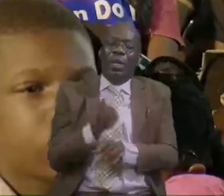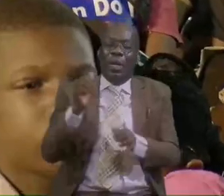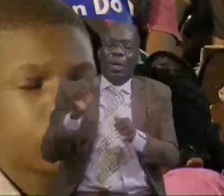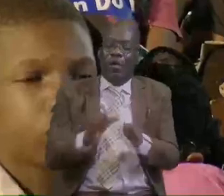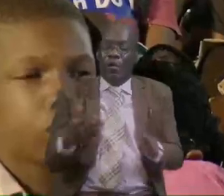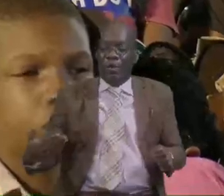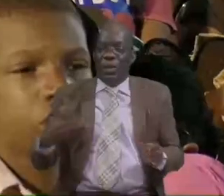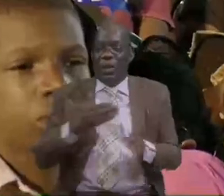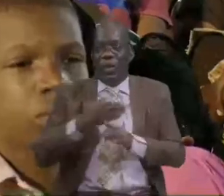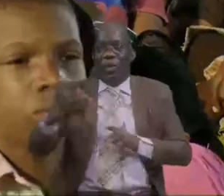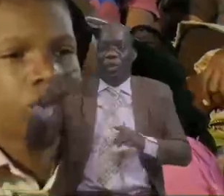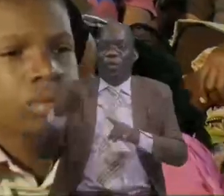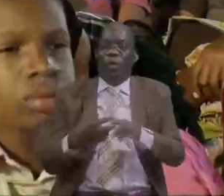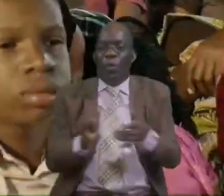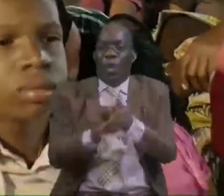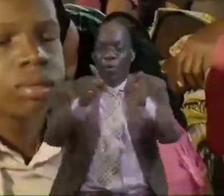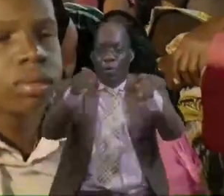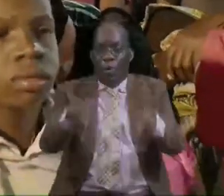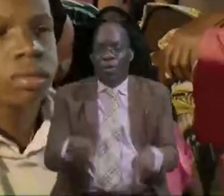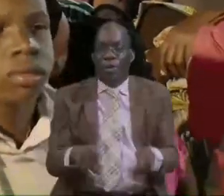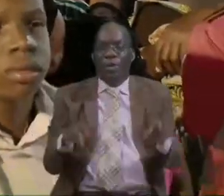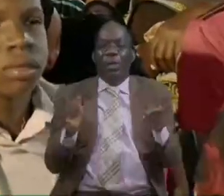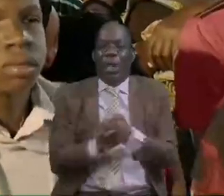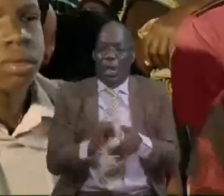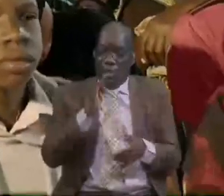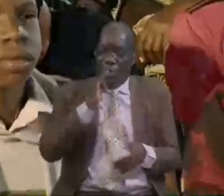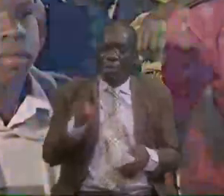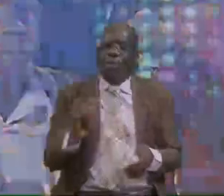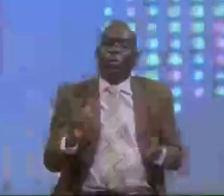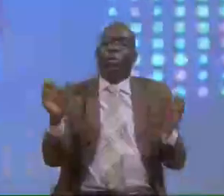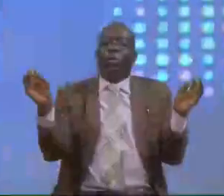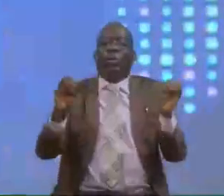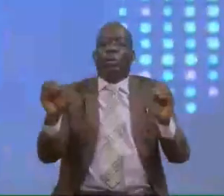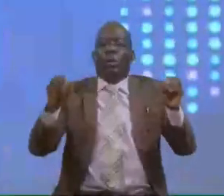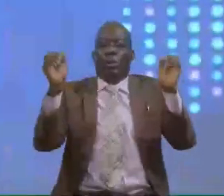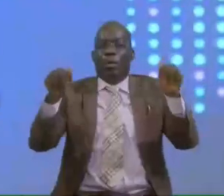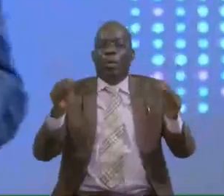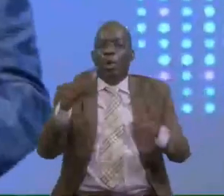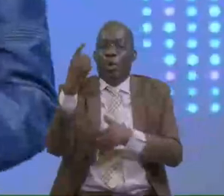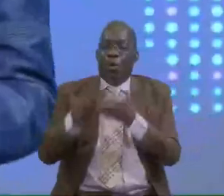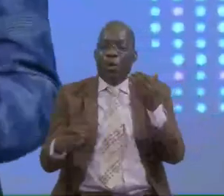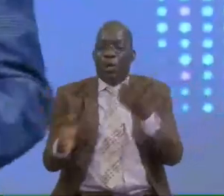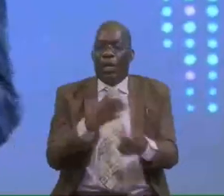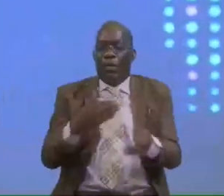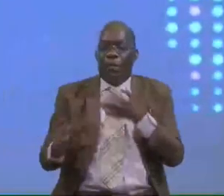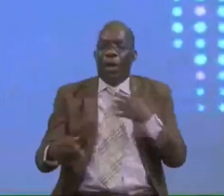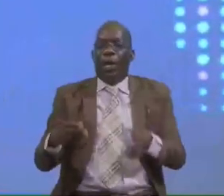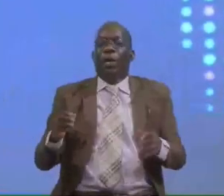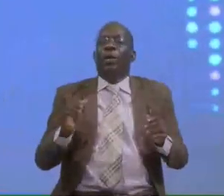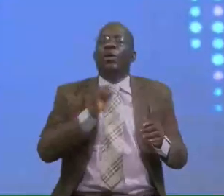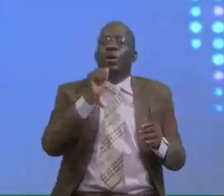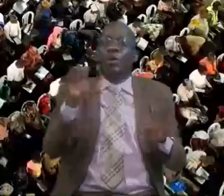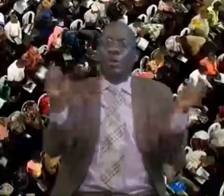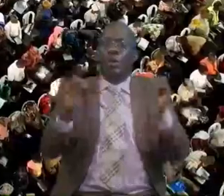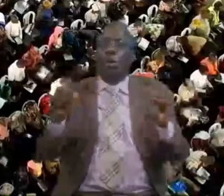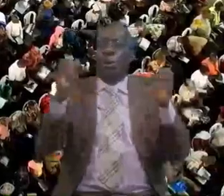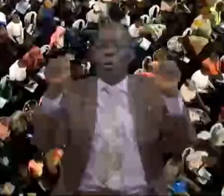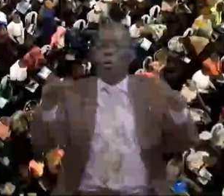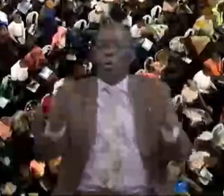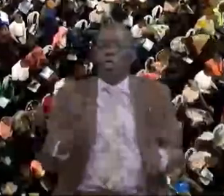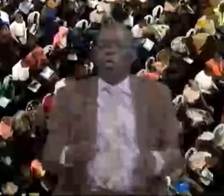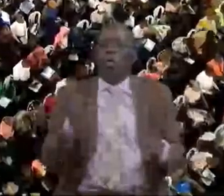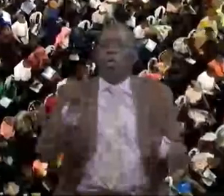et lui a emporté tout ce qu'il a. Ça, c'est une impossibilité. Quelle que soit l'impossibilité que tu as, il y a